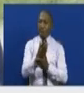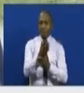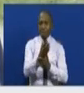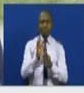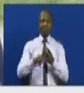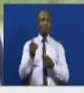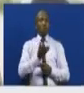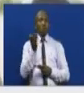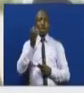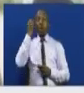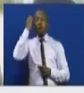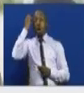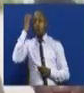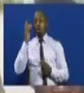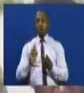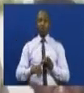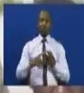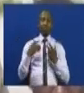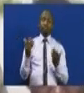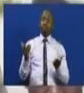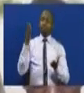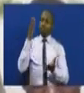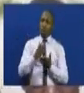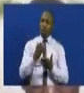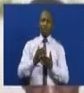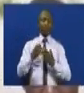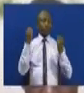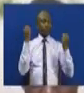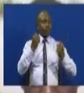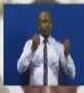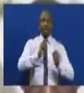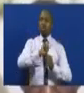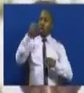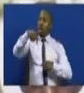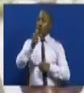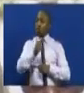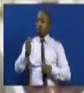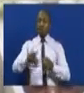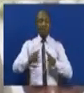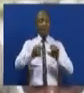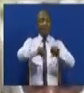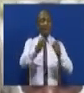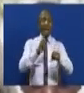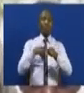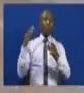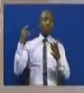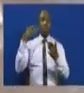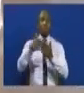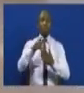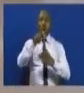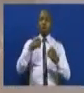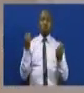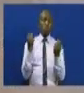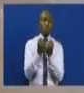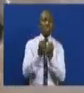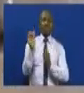Kuna wengine ni wagonjwa. Watu wanateseka kwa kweli. Sio leo tu, barabara hapo limekatika siku nyingi, akita hata kuangalia hamna. Mkuu wa